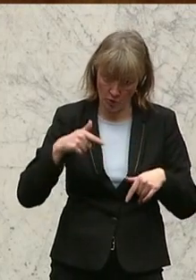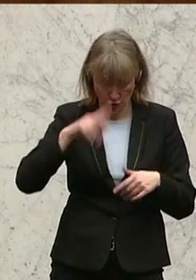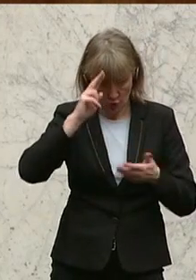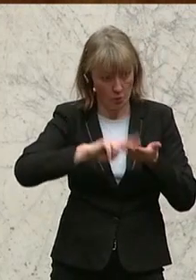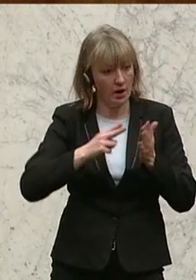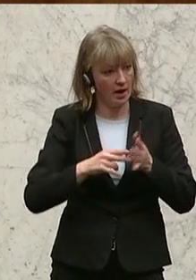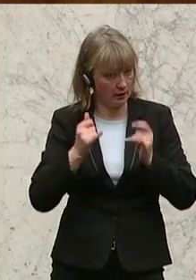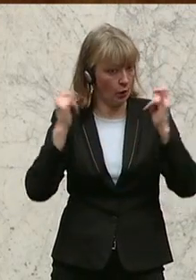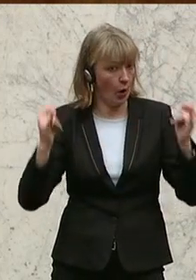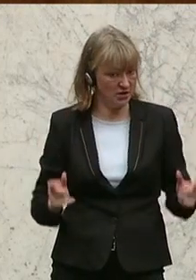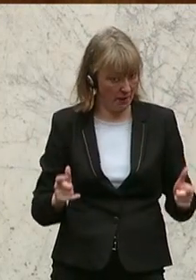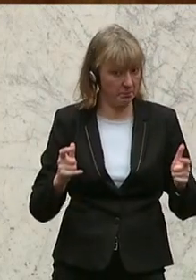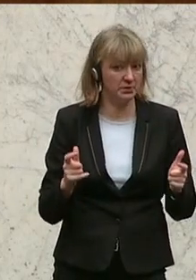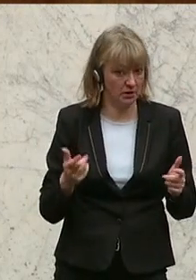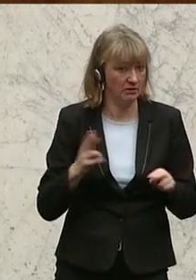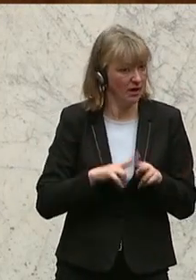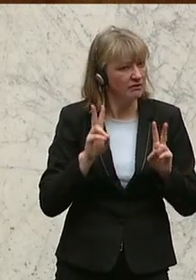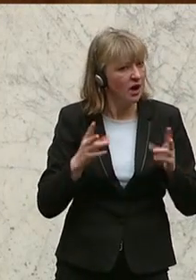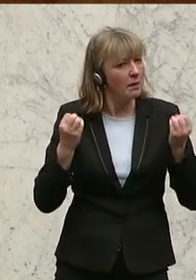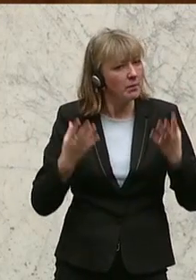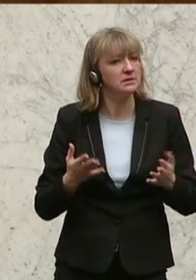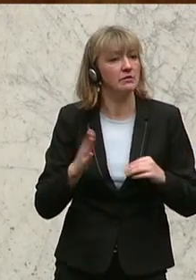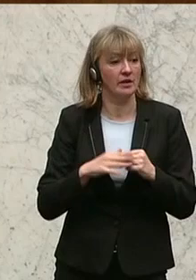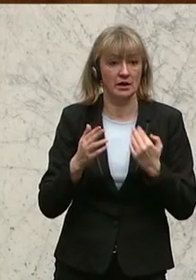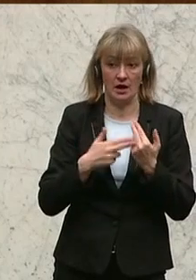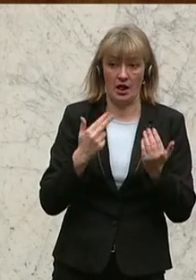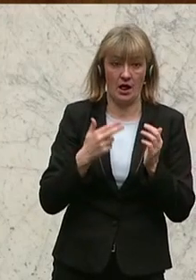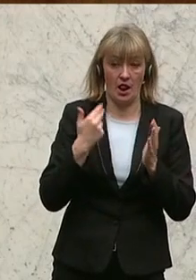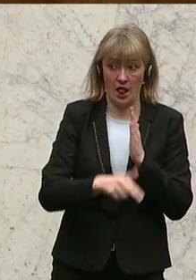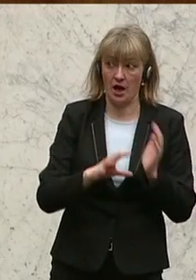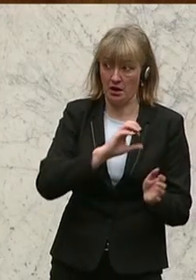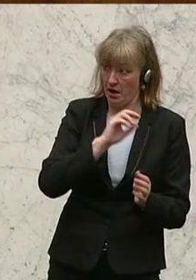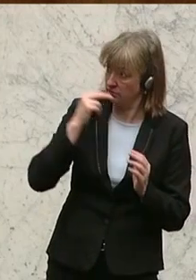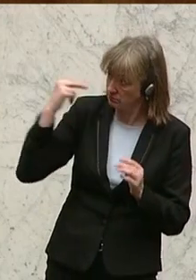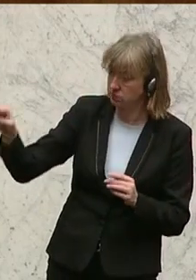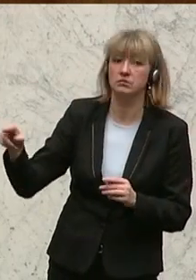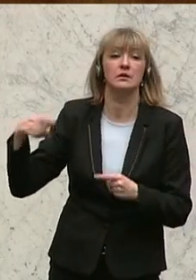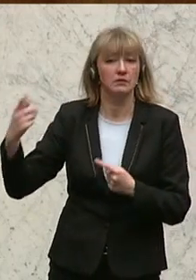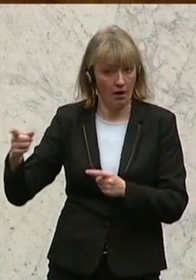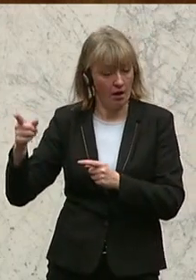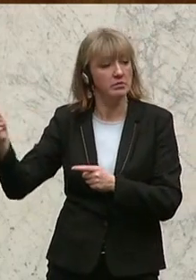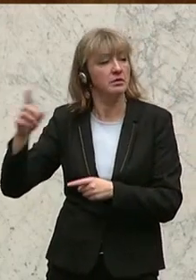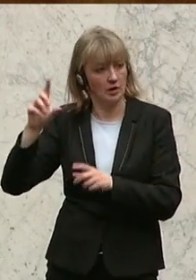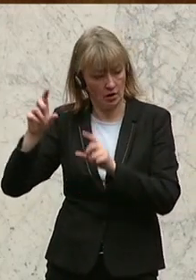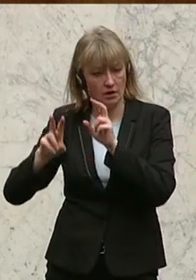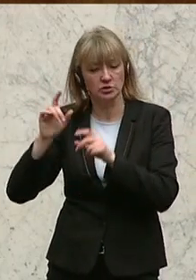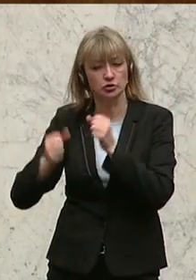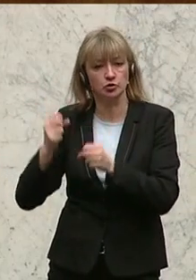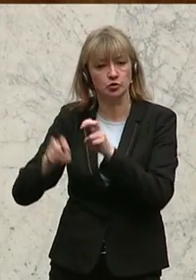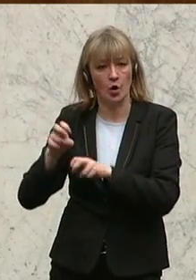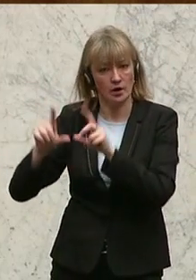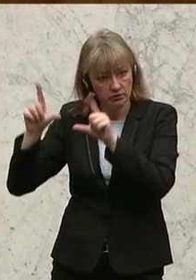müssen, denn wenn das passiert, dass beispielsweise eine Klage Erfolg hat und Deutschland senkt dann die Kfz-Besteuerung oder